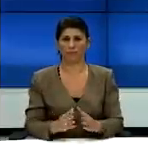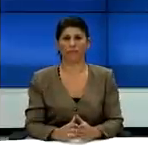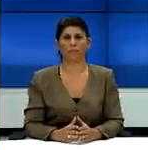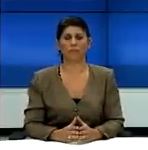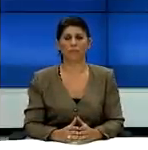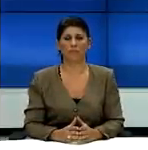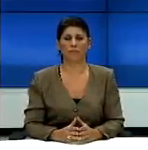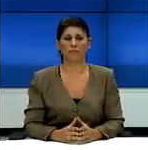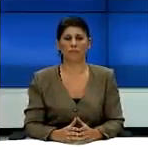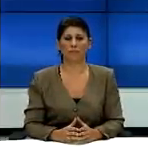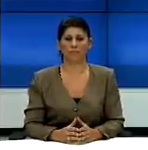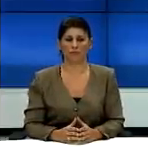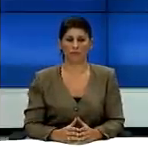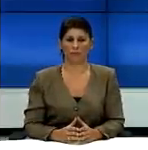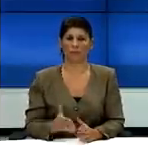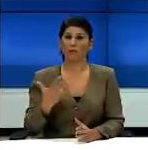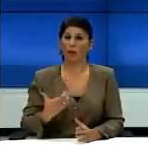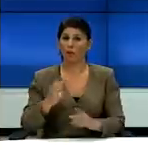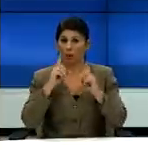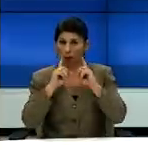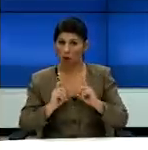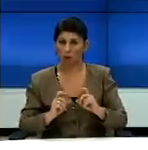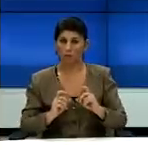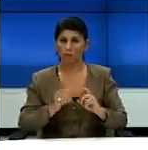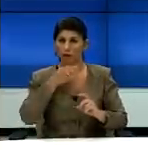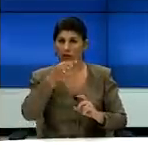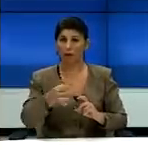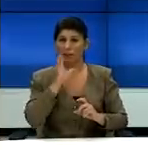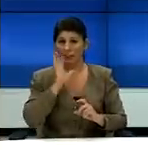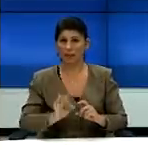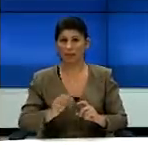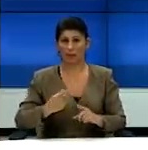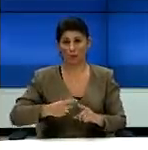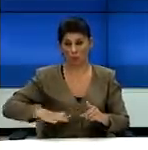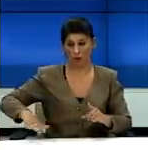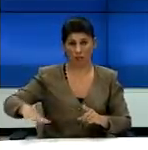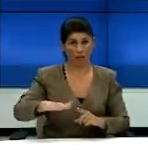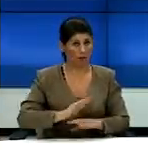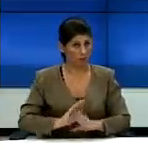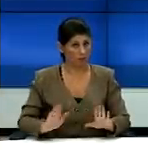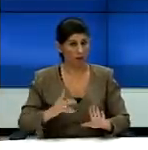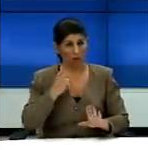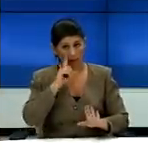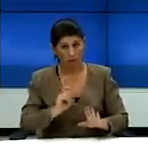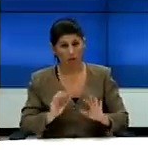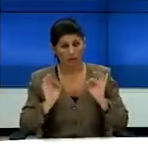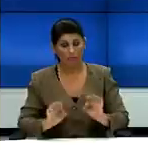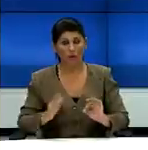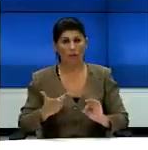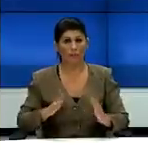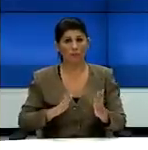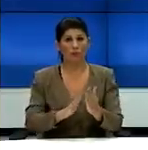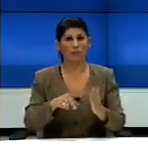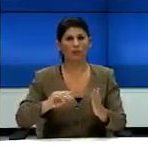ότι έχουμε χρέος να λέμε την αλήθεια στον ελληνικό λαό. Έχουμε χρέος ακριβώς γιατί βρισκόμαστε μπροστά σε αυτή